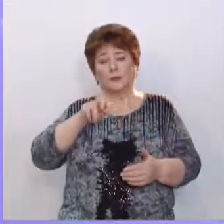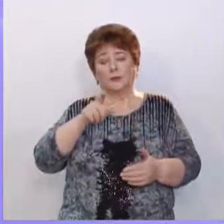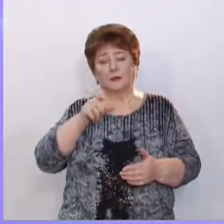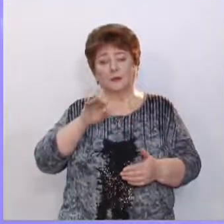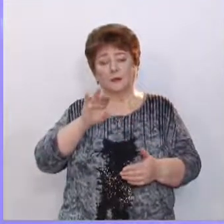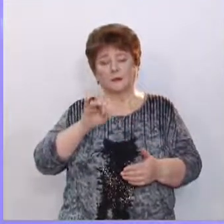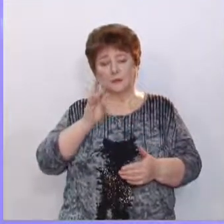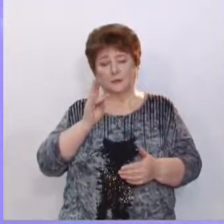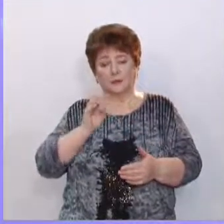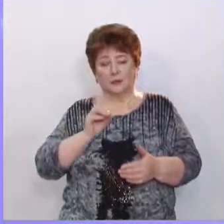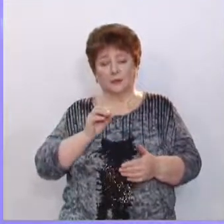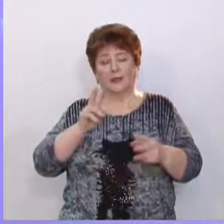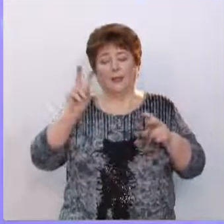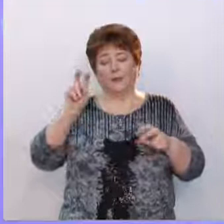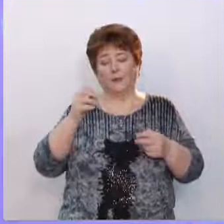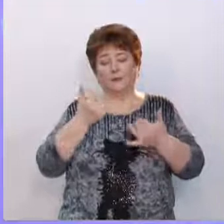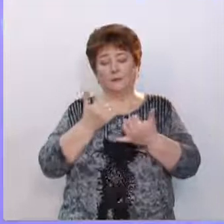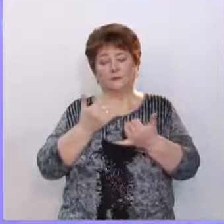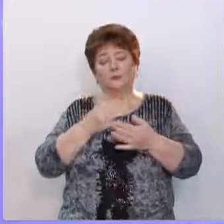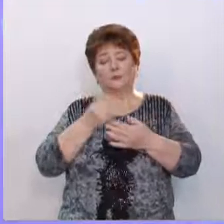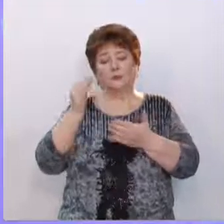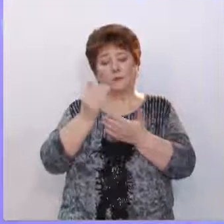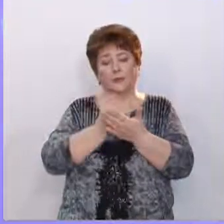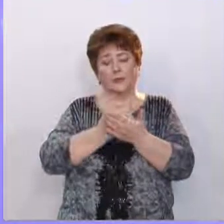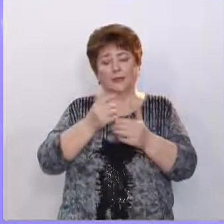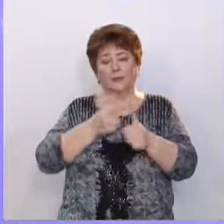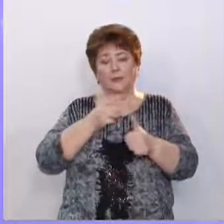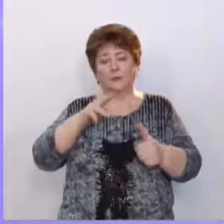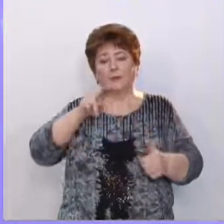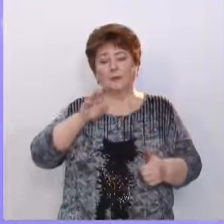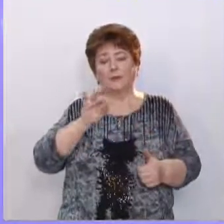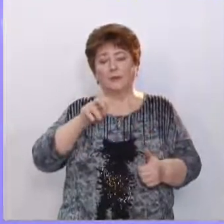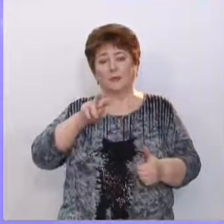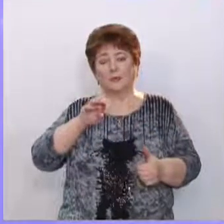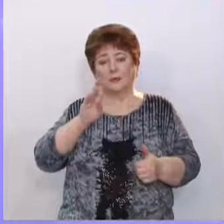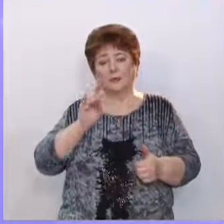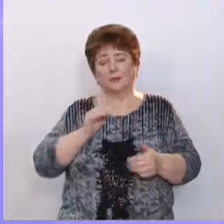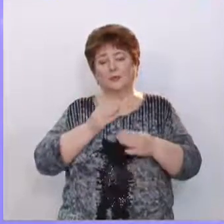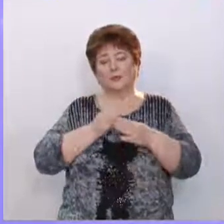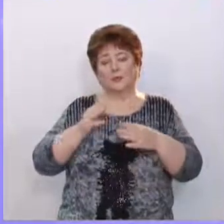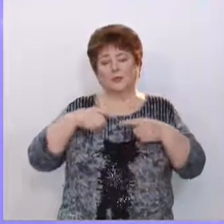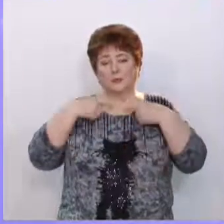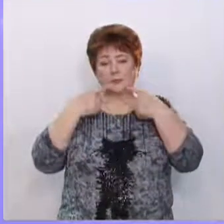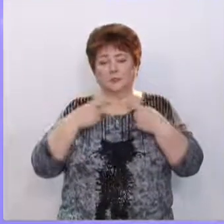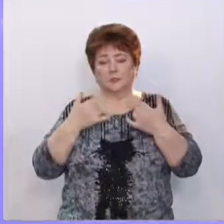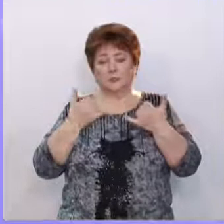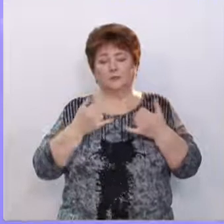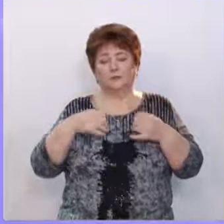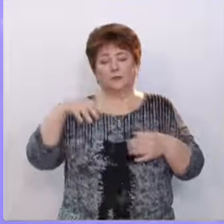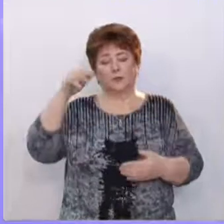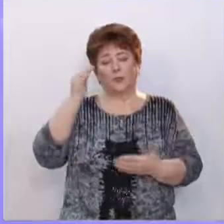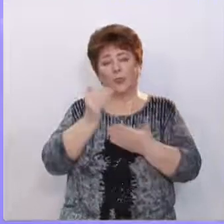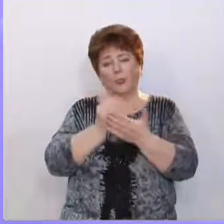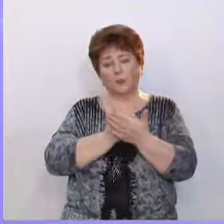прилагательное. Тема нашего урока – имя прилагательное как часть речи. Сегодня на